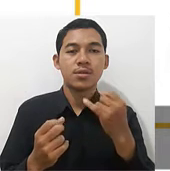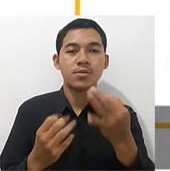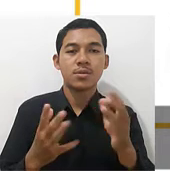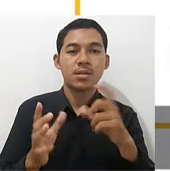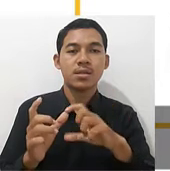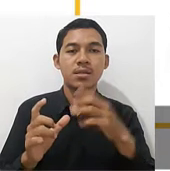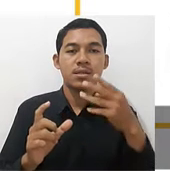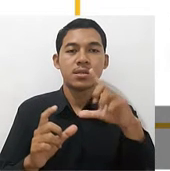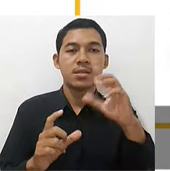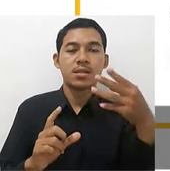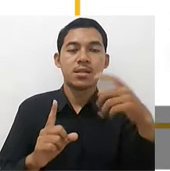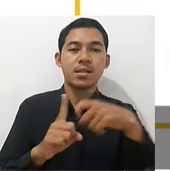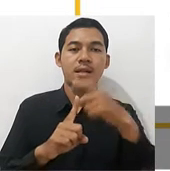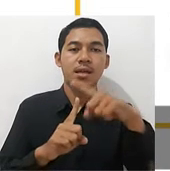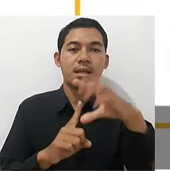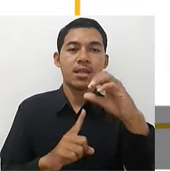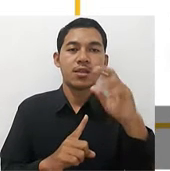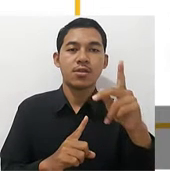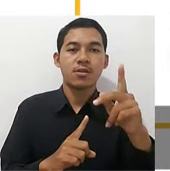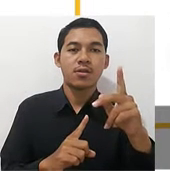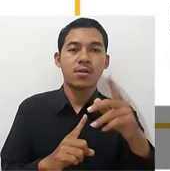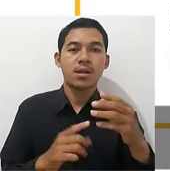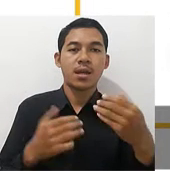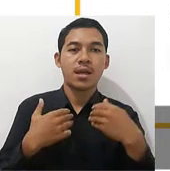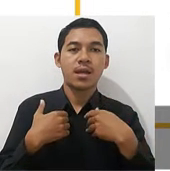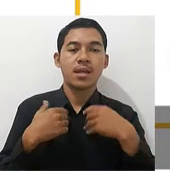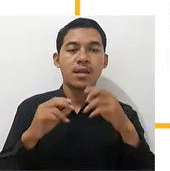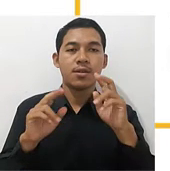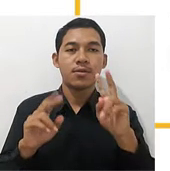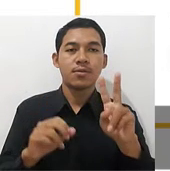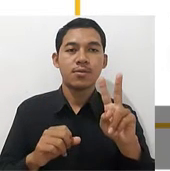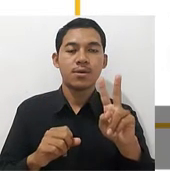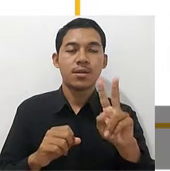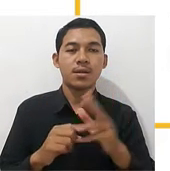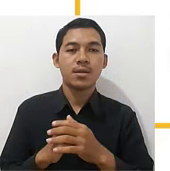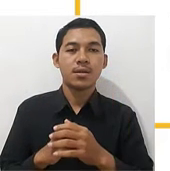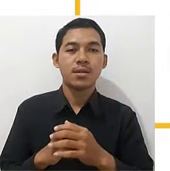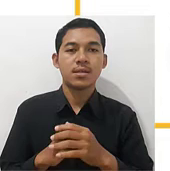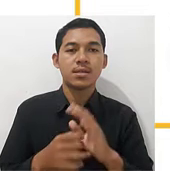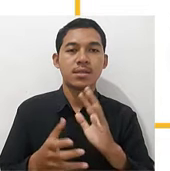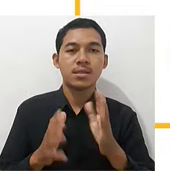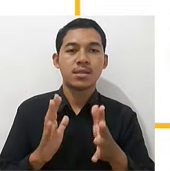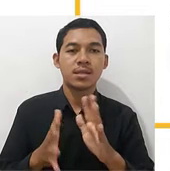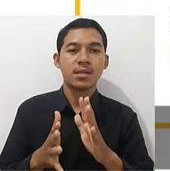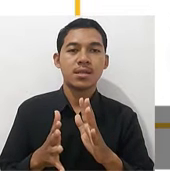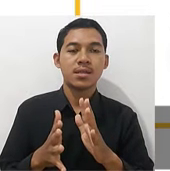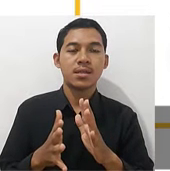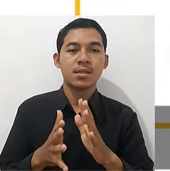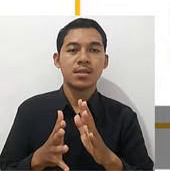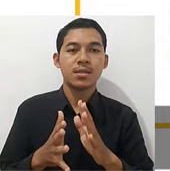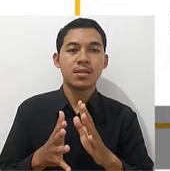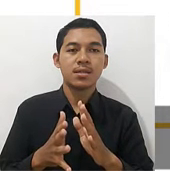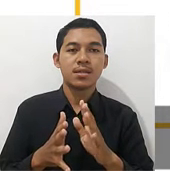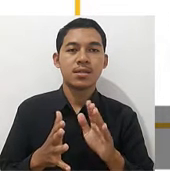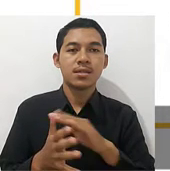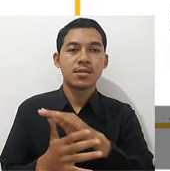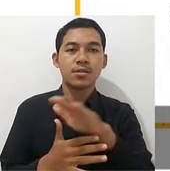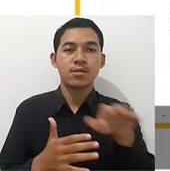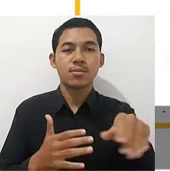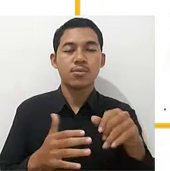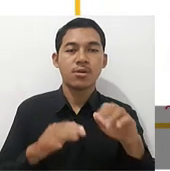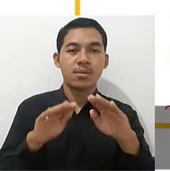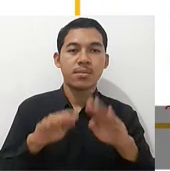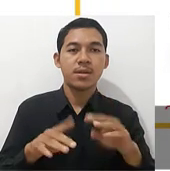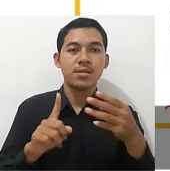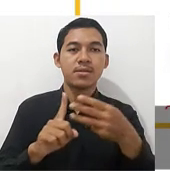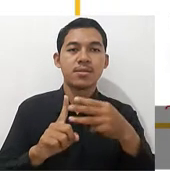jumlah selektornya. Nah, karena di sini kita selektornya ada dua, ya berarti eh, ini kan semuanya kan basisnya biner